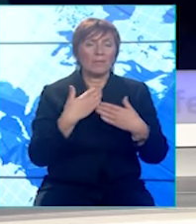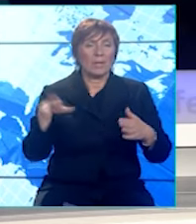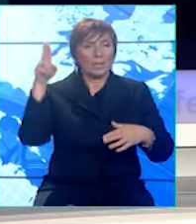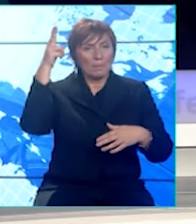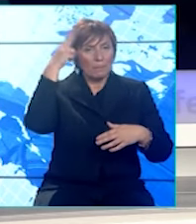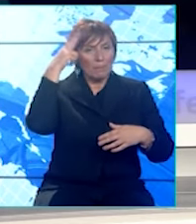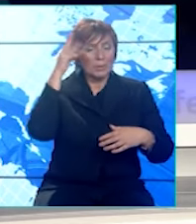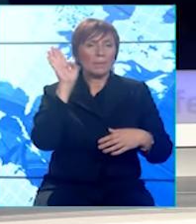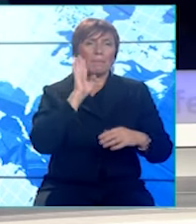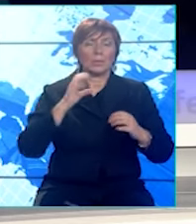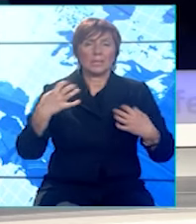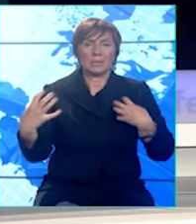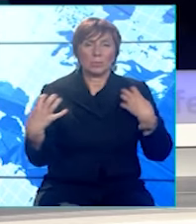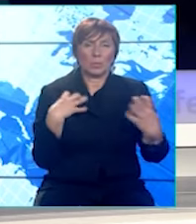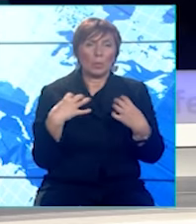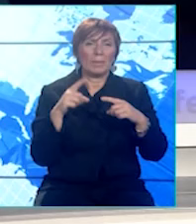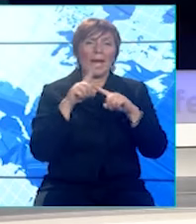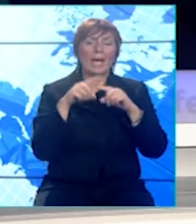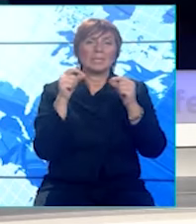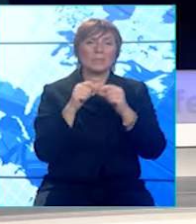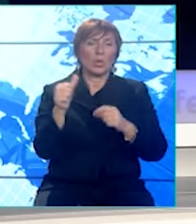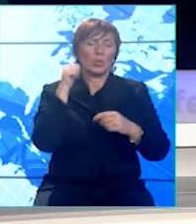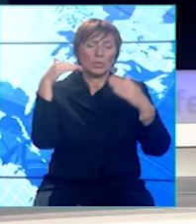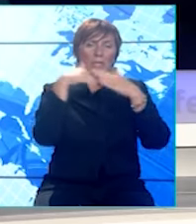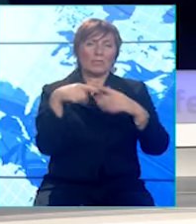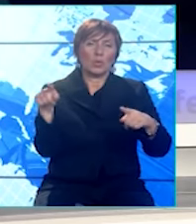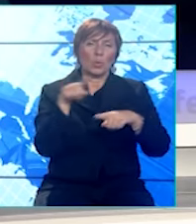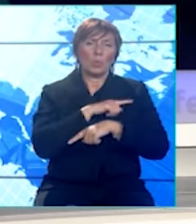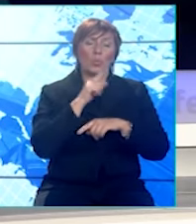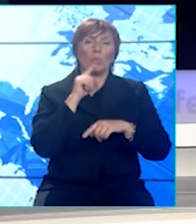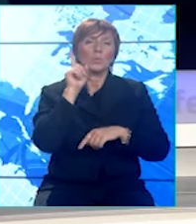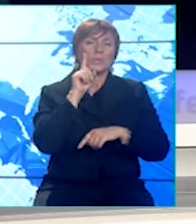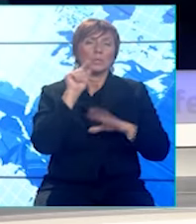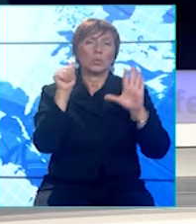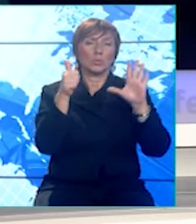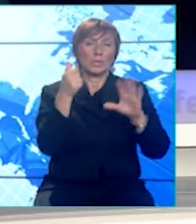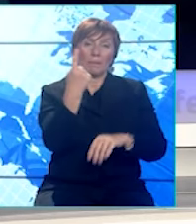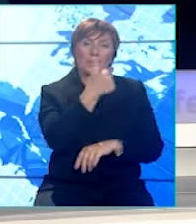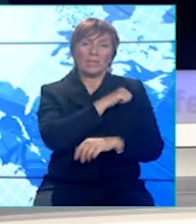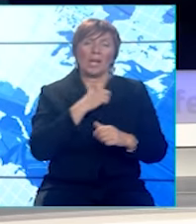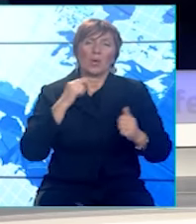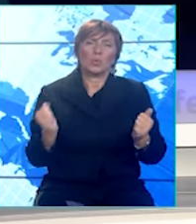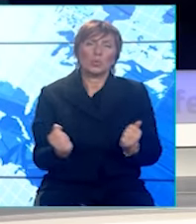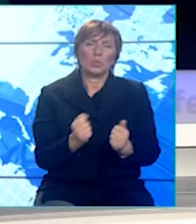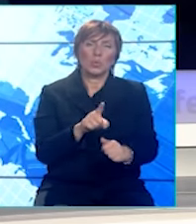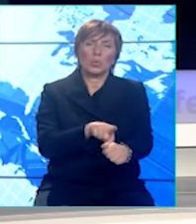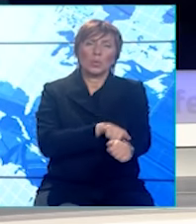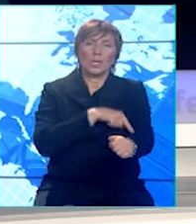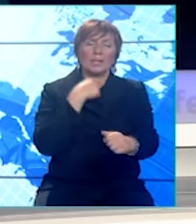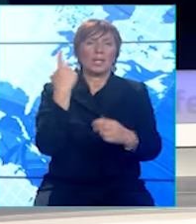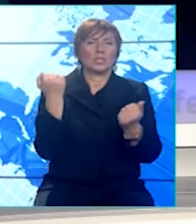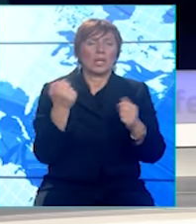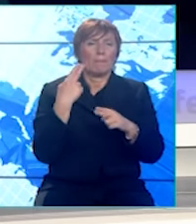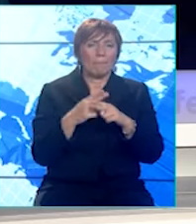Velikan BH glumišta Haris Burina preminuo je sinoć u Zenici u 61. godini nakon duge i teške bolesti.